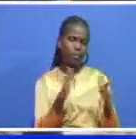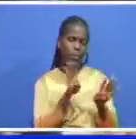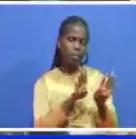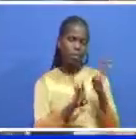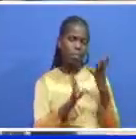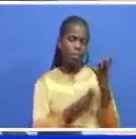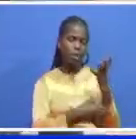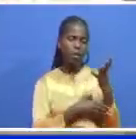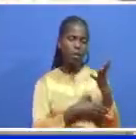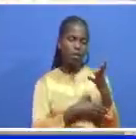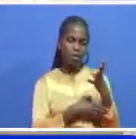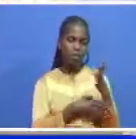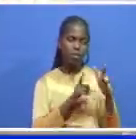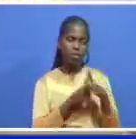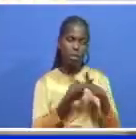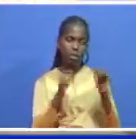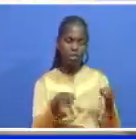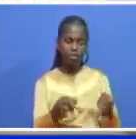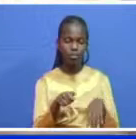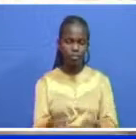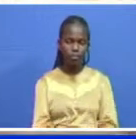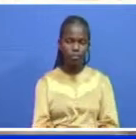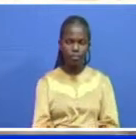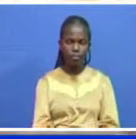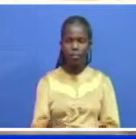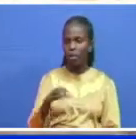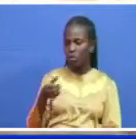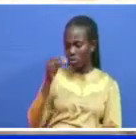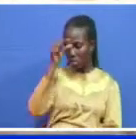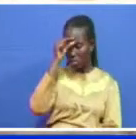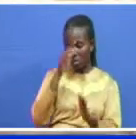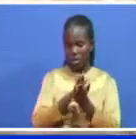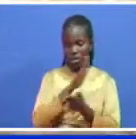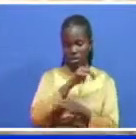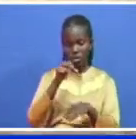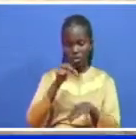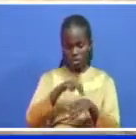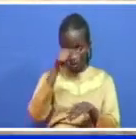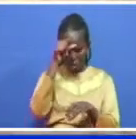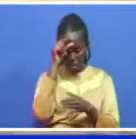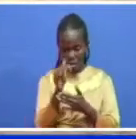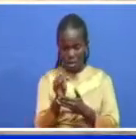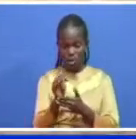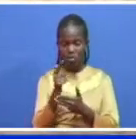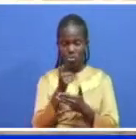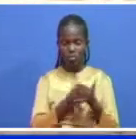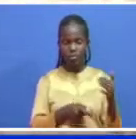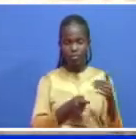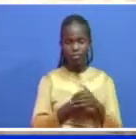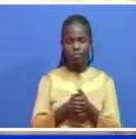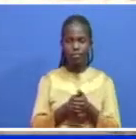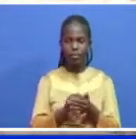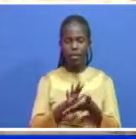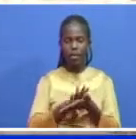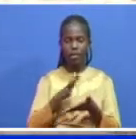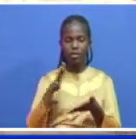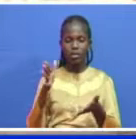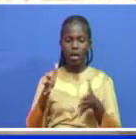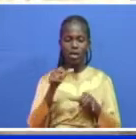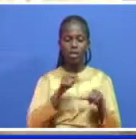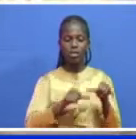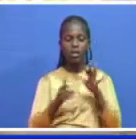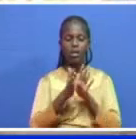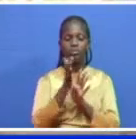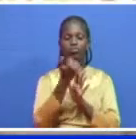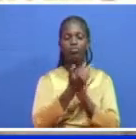mituo itemiseo. Hendi tukuli ya county government na national government. Situ siongelela activities na